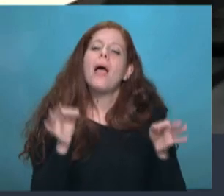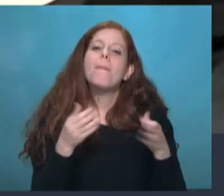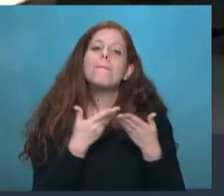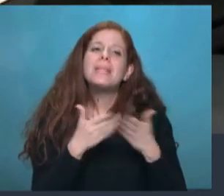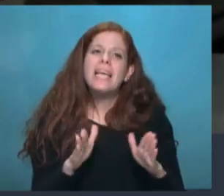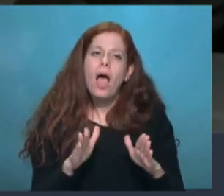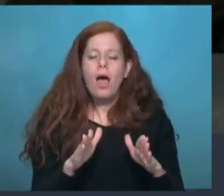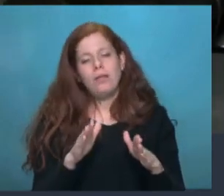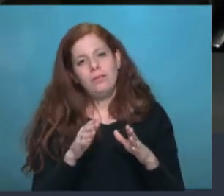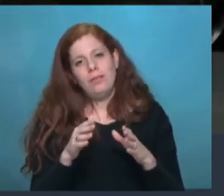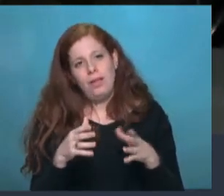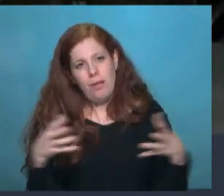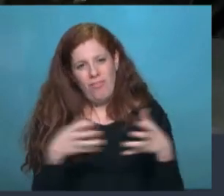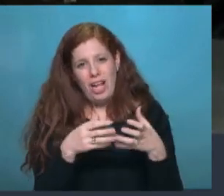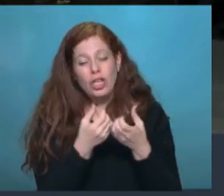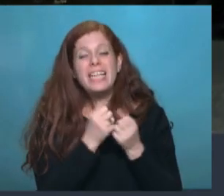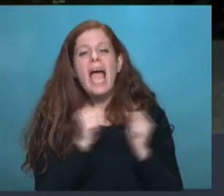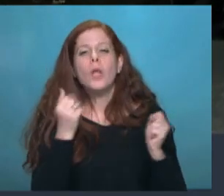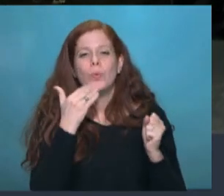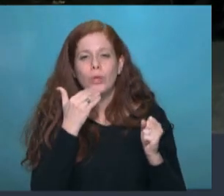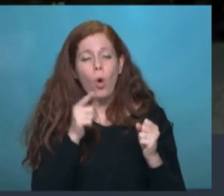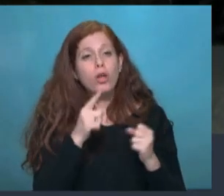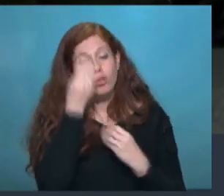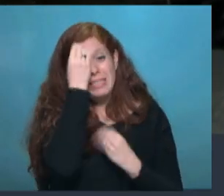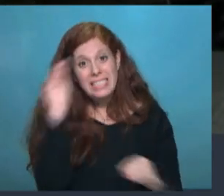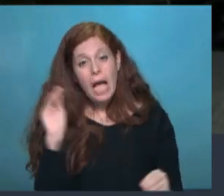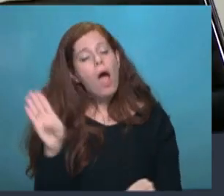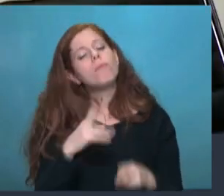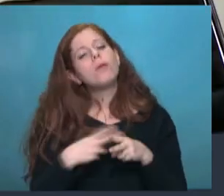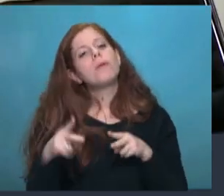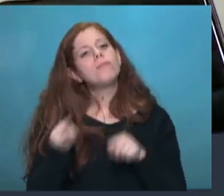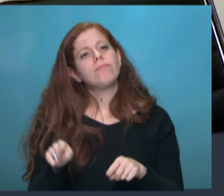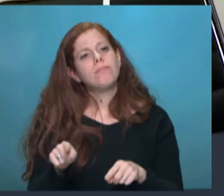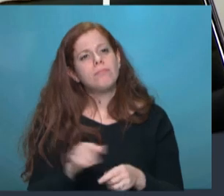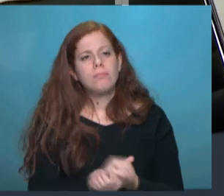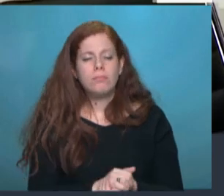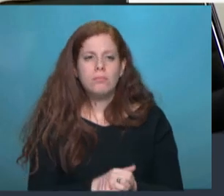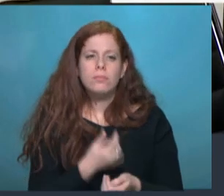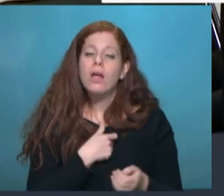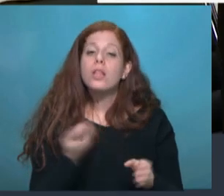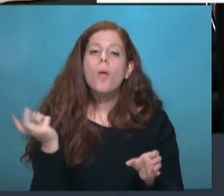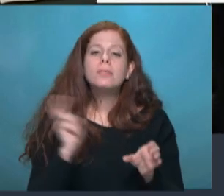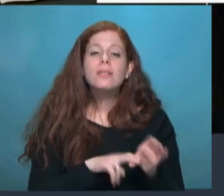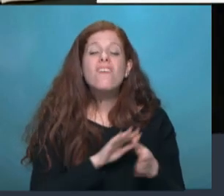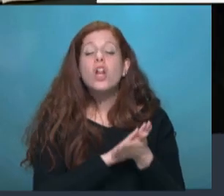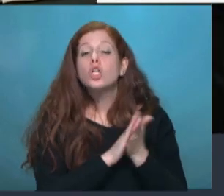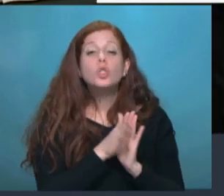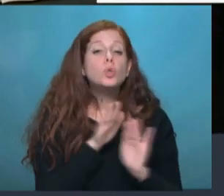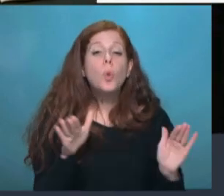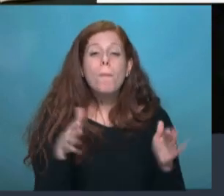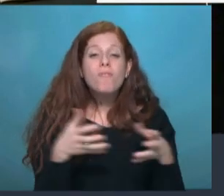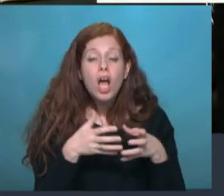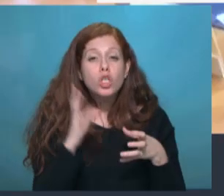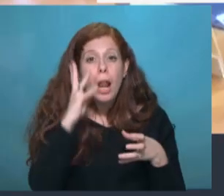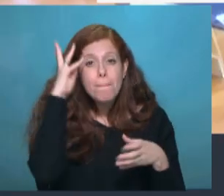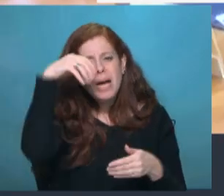התורה, שמצהירה שוב רק נתניהו. אני לא אצטרף לשום ממשלה שלפיד יהיה בתוכו, שיהיה ברור